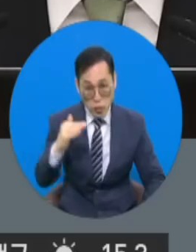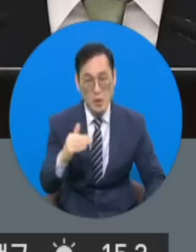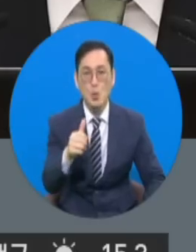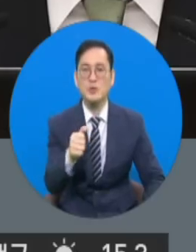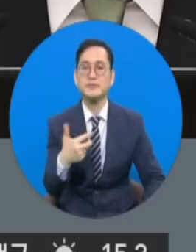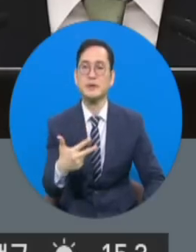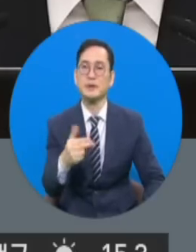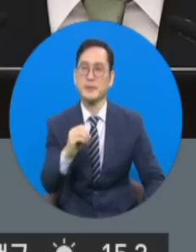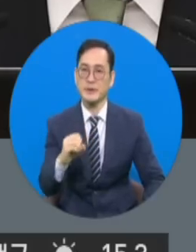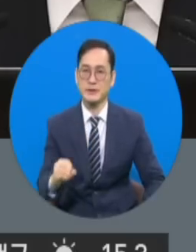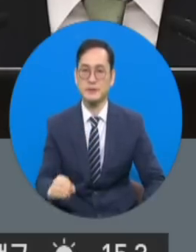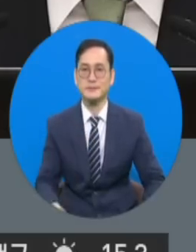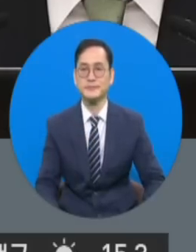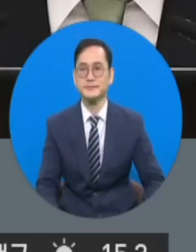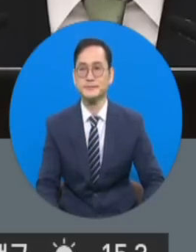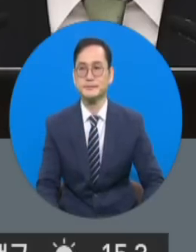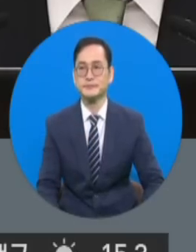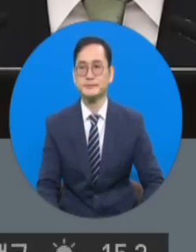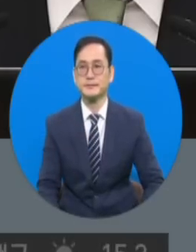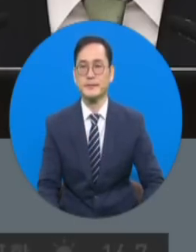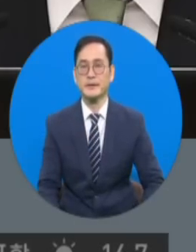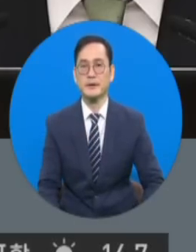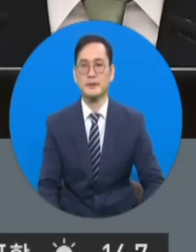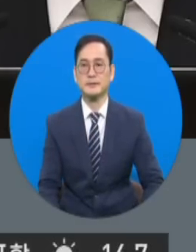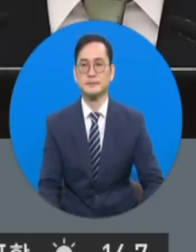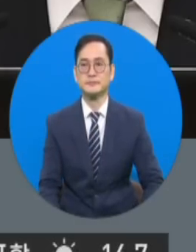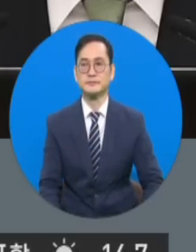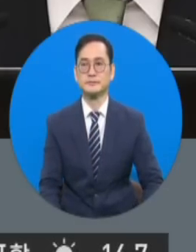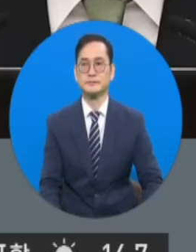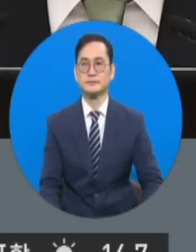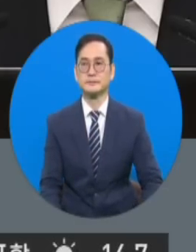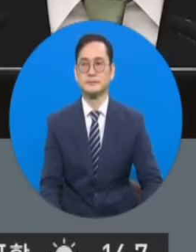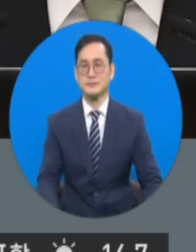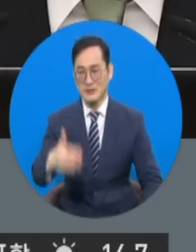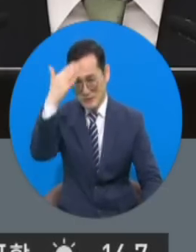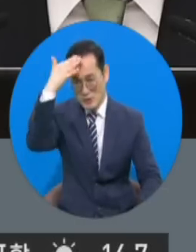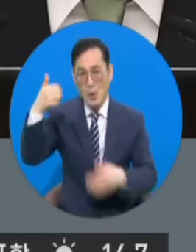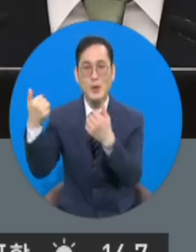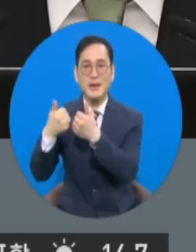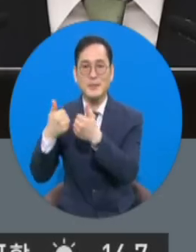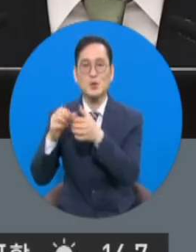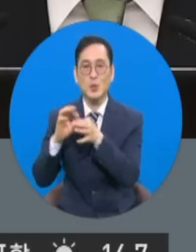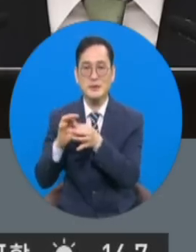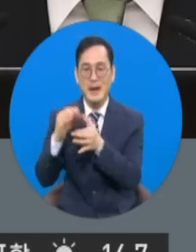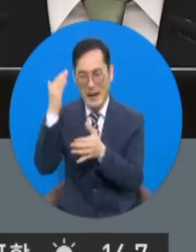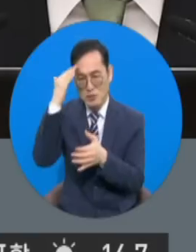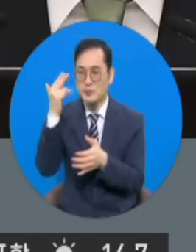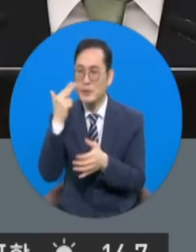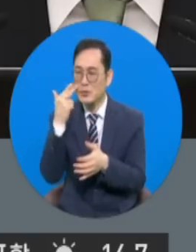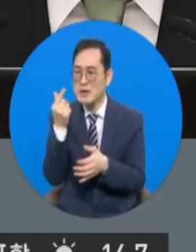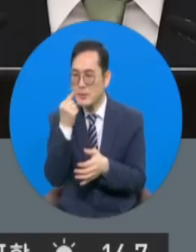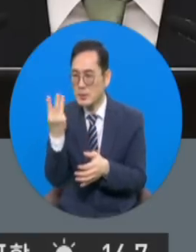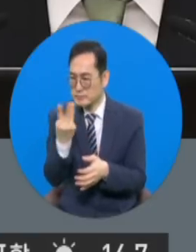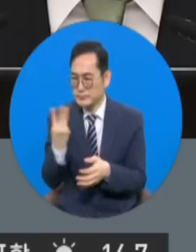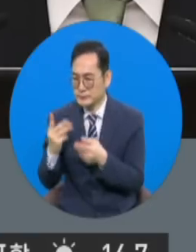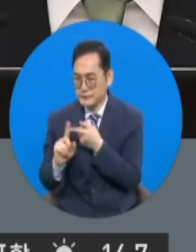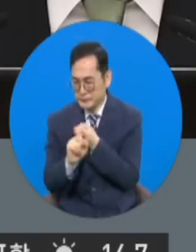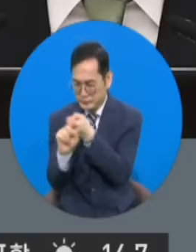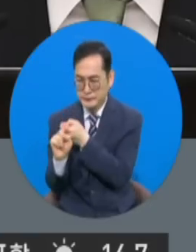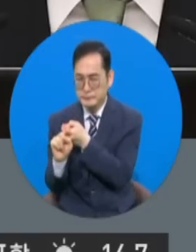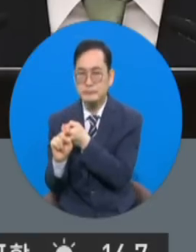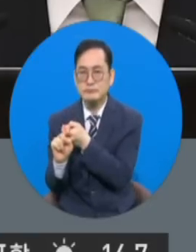부정평가는 많이 떨어졌습니다 한미정상회담 한일정상회담을 통해서 전통적인 한미일 동맹이 같이